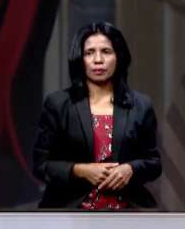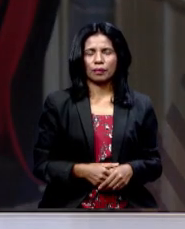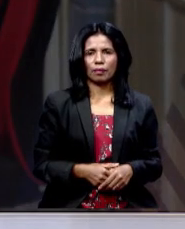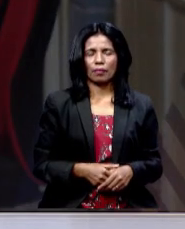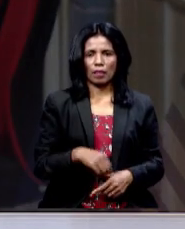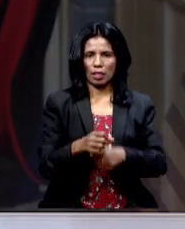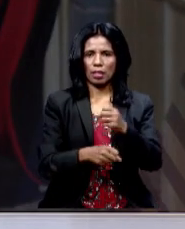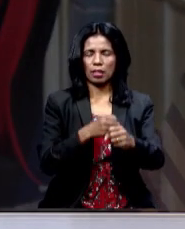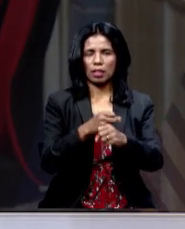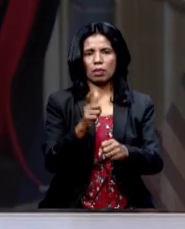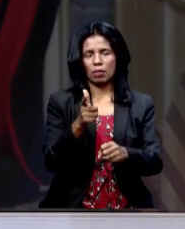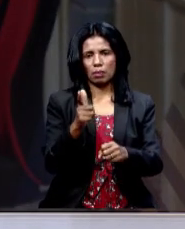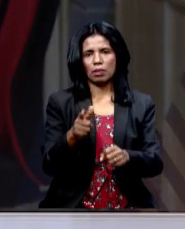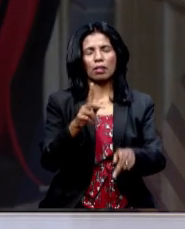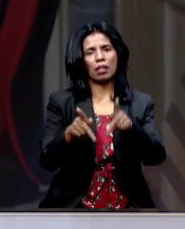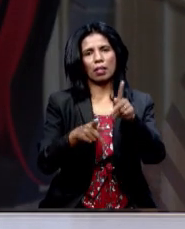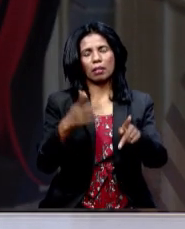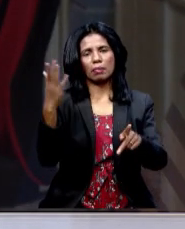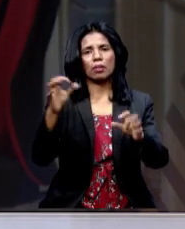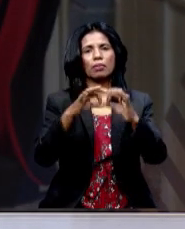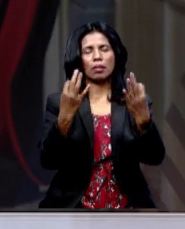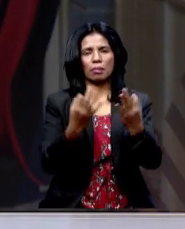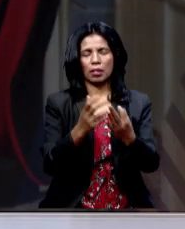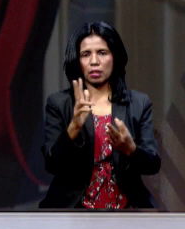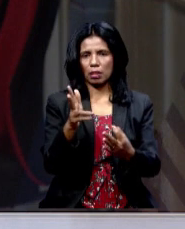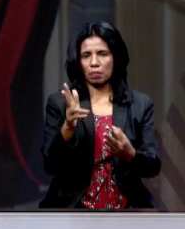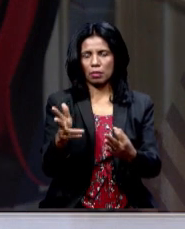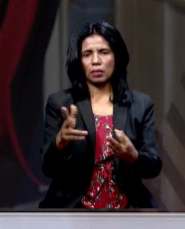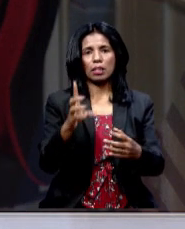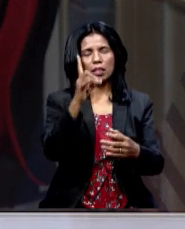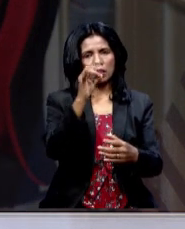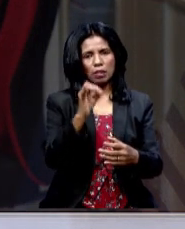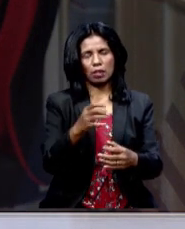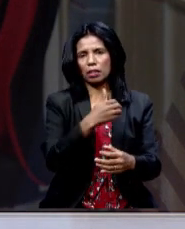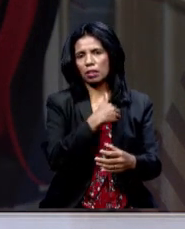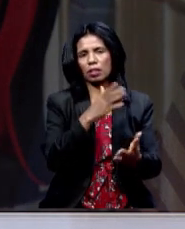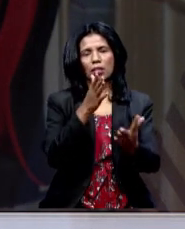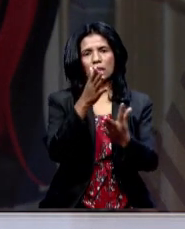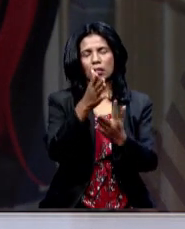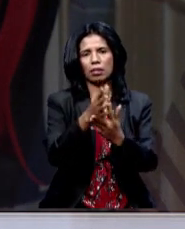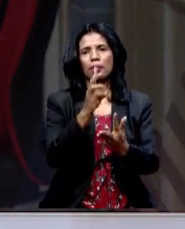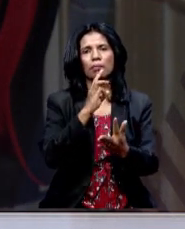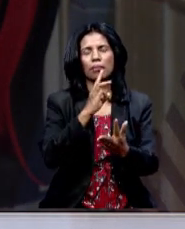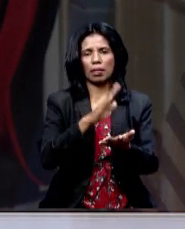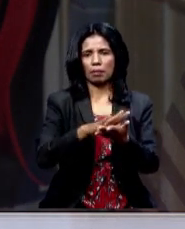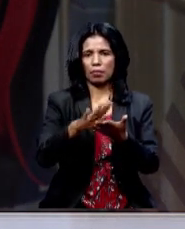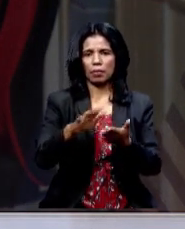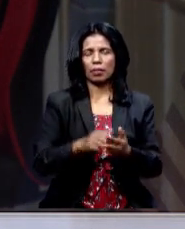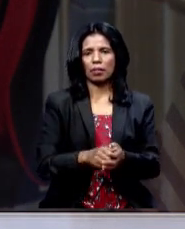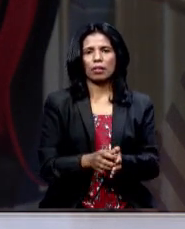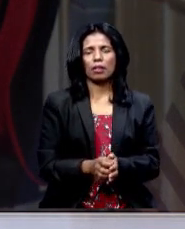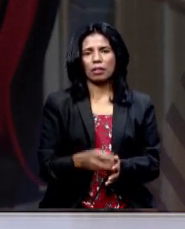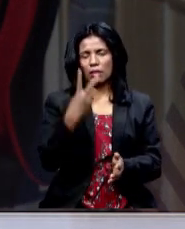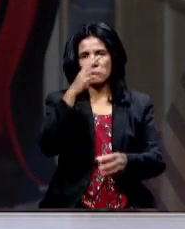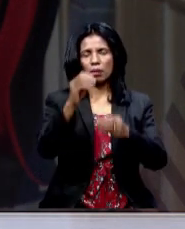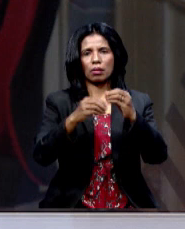Durante tinang ruanul racing ona komunidade umakang rihuntulu racing ya kapital dili sedau kasesu ba bemos. Atu solisona